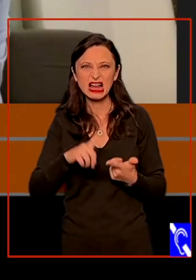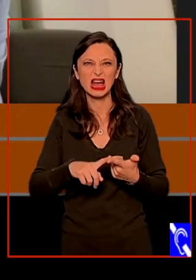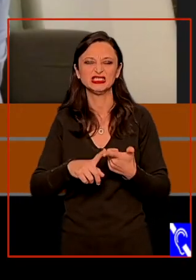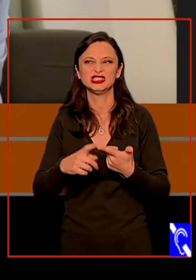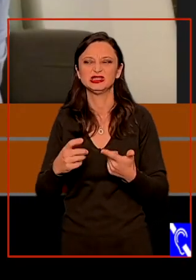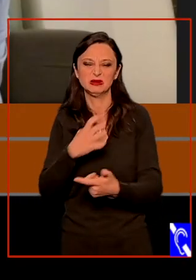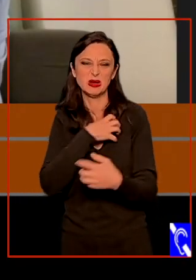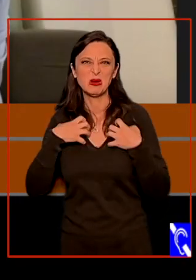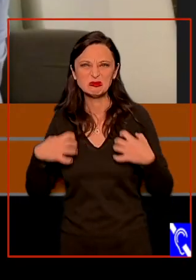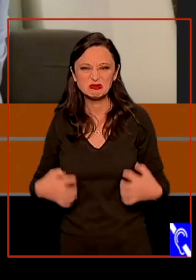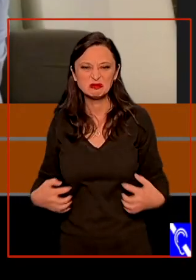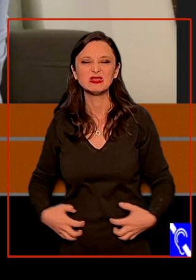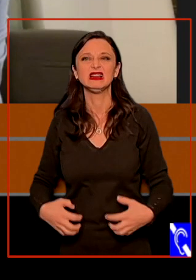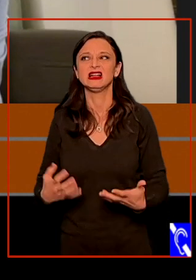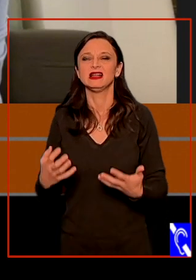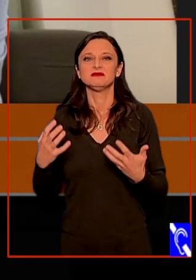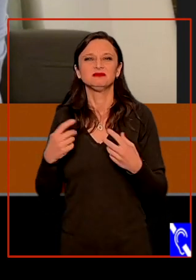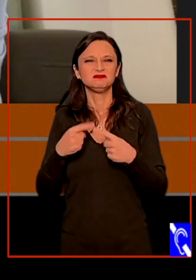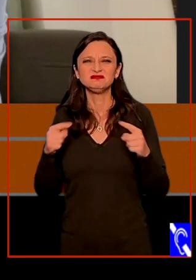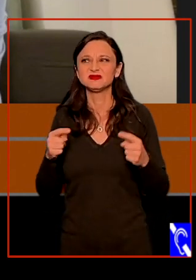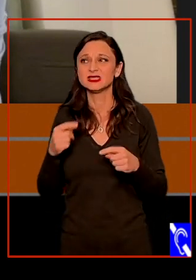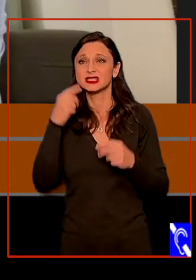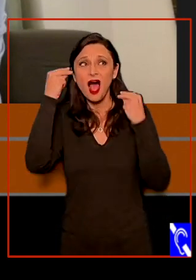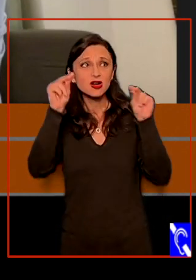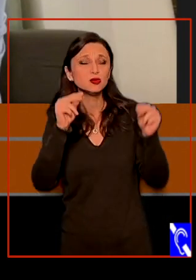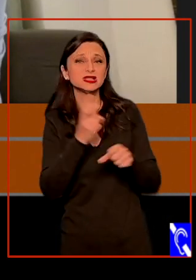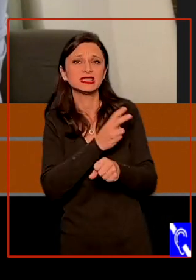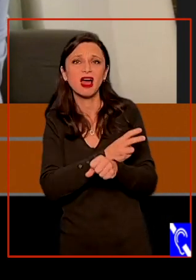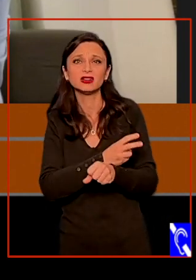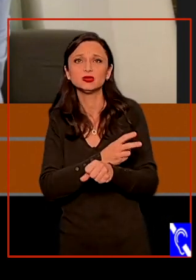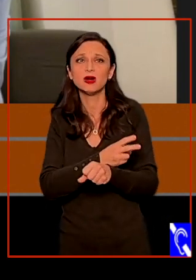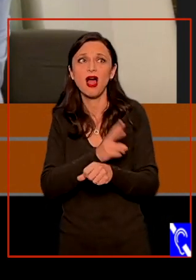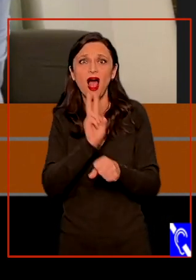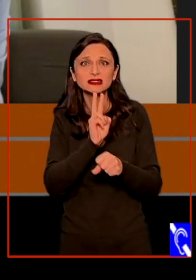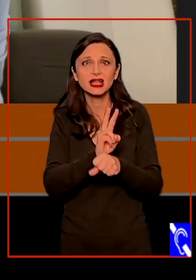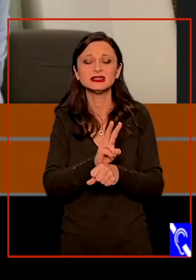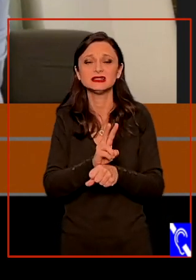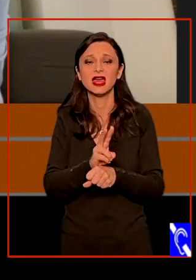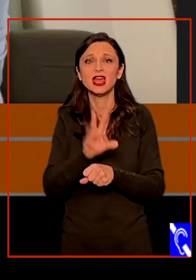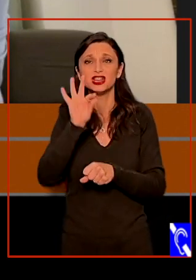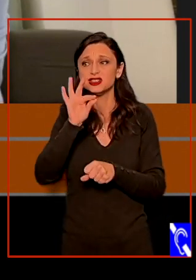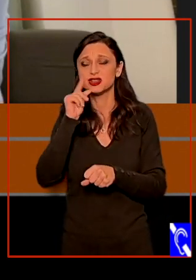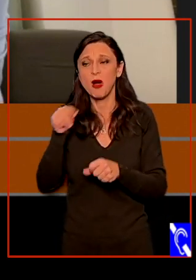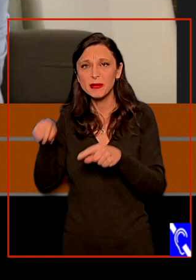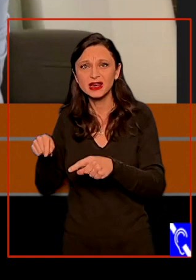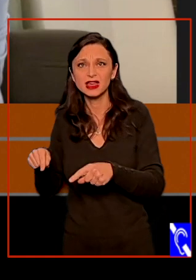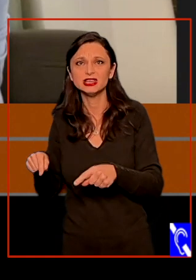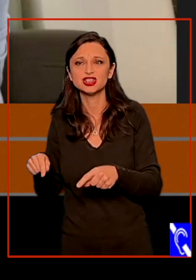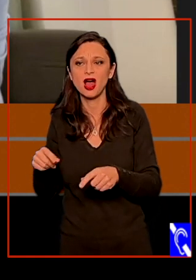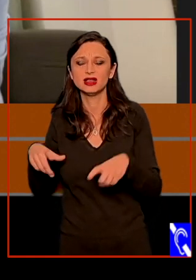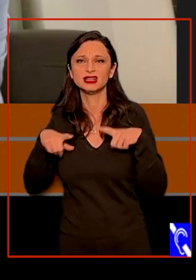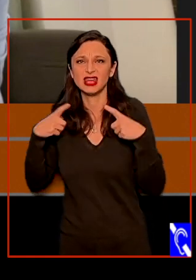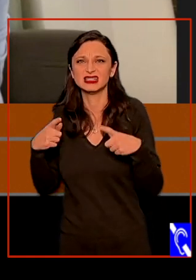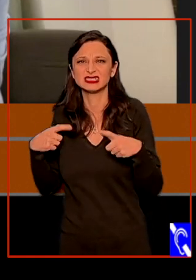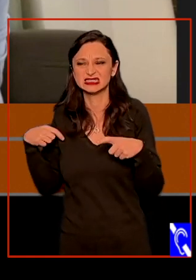constate că sunt ploșnițe, să-i spună statului, bă, statule, uite oamenii ăștia de aici, 30-50 cât sunt ei, trăiesc între ploșnițe, vino și fă